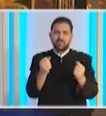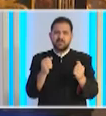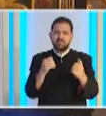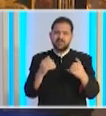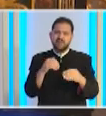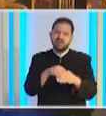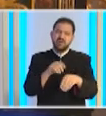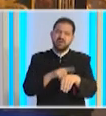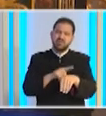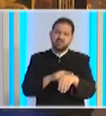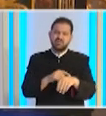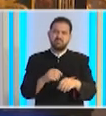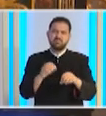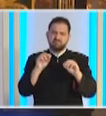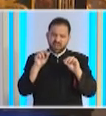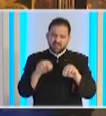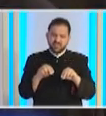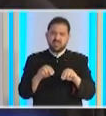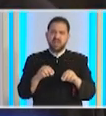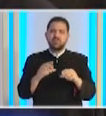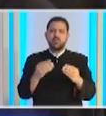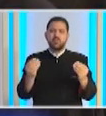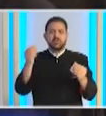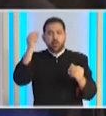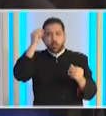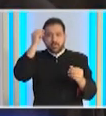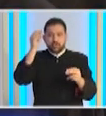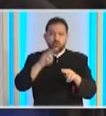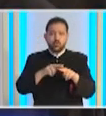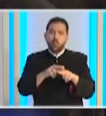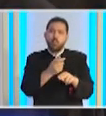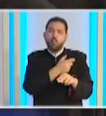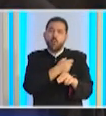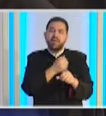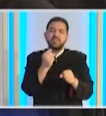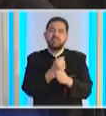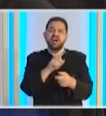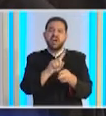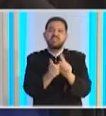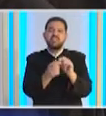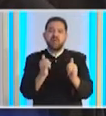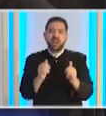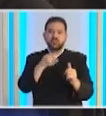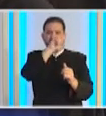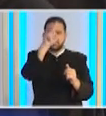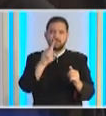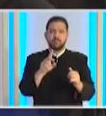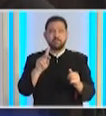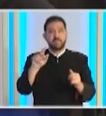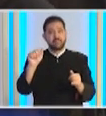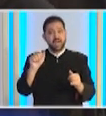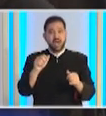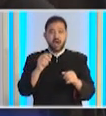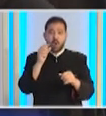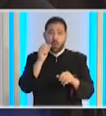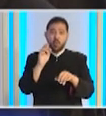lui, la maturitate, anumite obiceiuri? Este clară, zic eu, nevoia de înnoire. Omul o